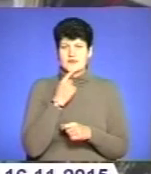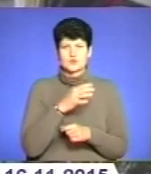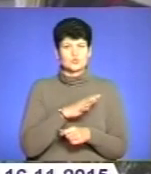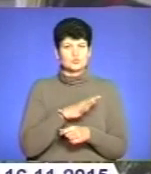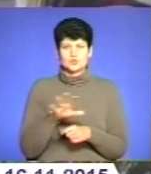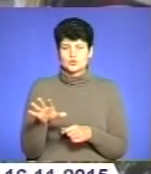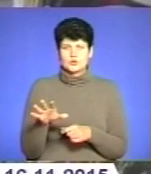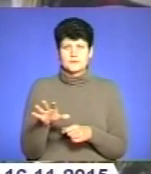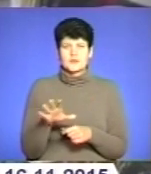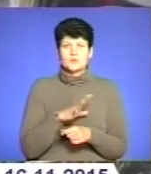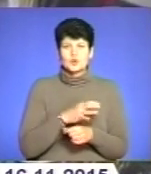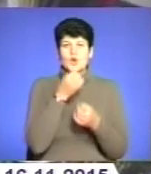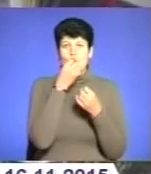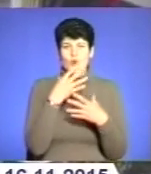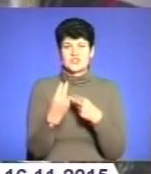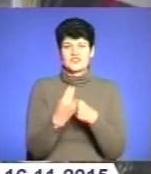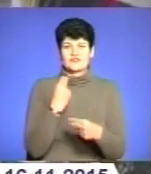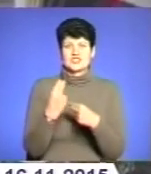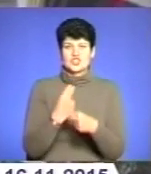Були хороші вчителі.